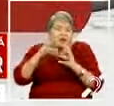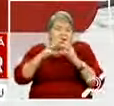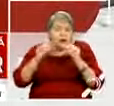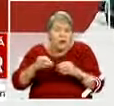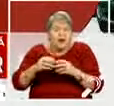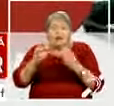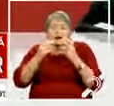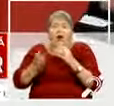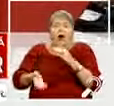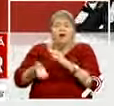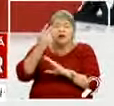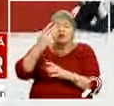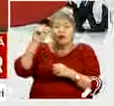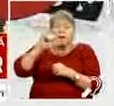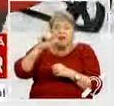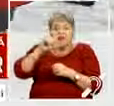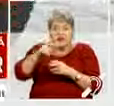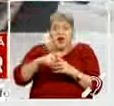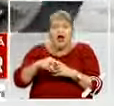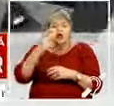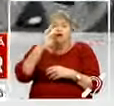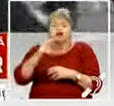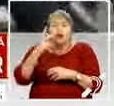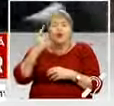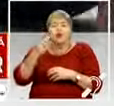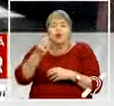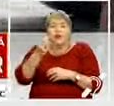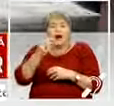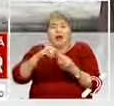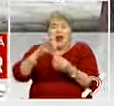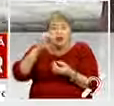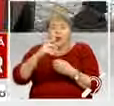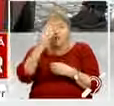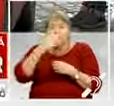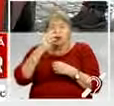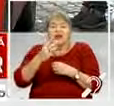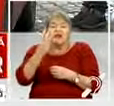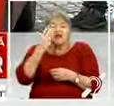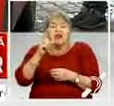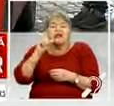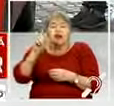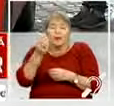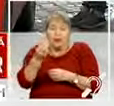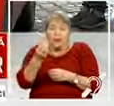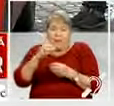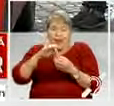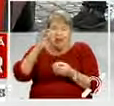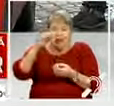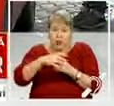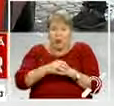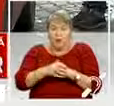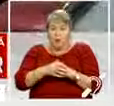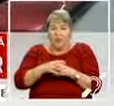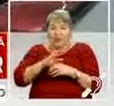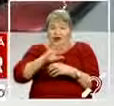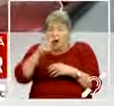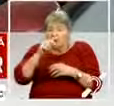crescut în medie pentru benzină cu 21 de bani pe litru, iar pentru motorină cu 37 de bani pe litru. În tot acest